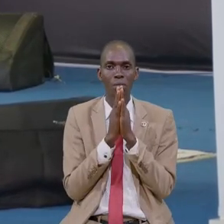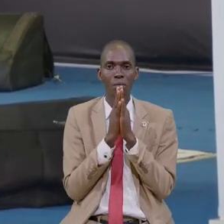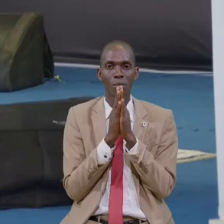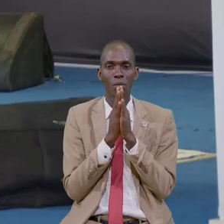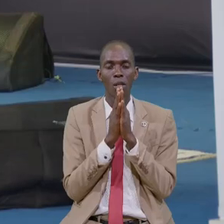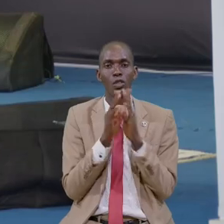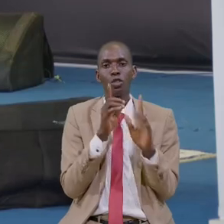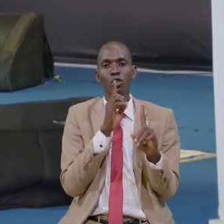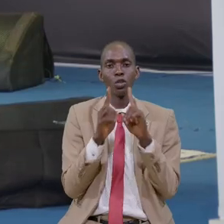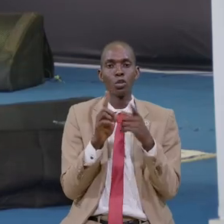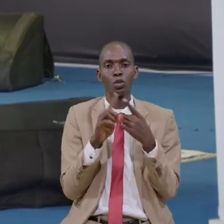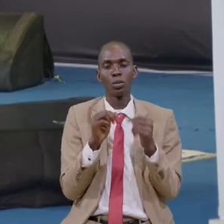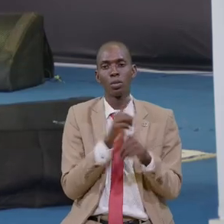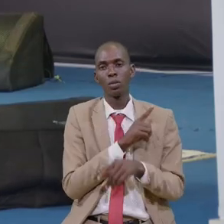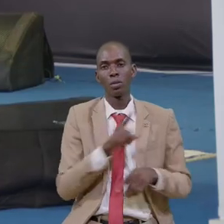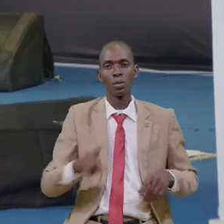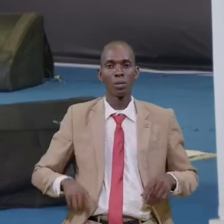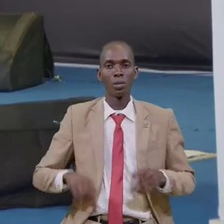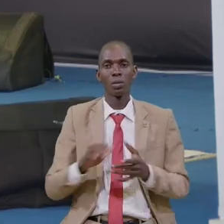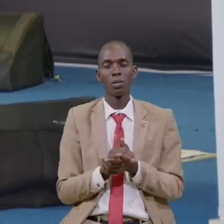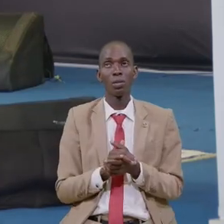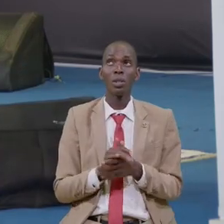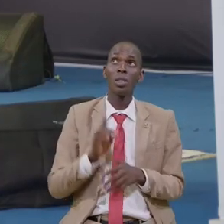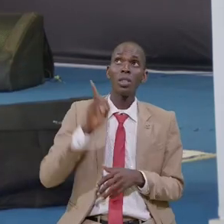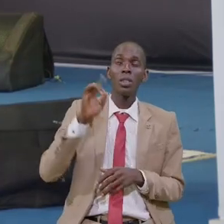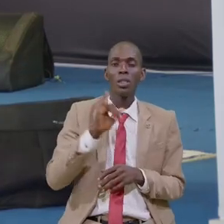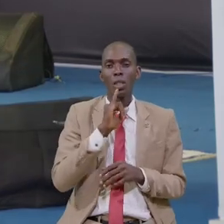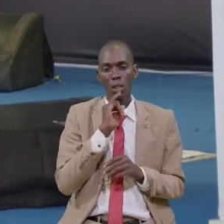Parle à Dieu. Il est capable.